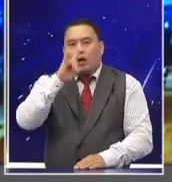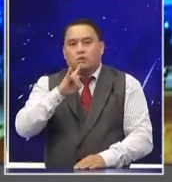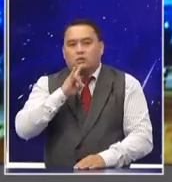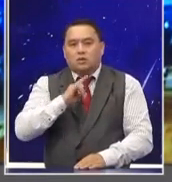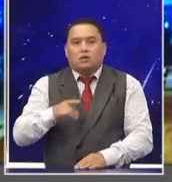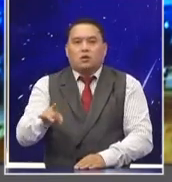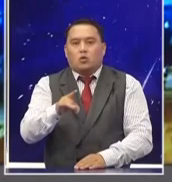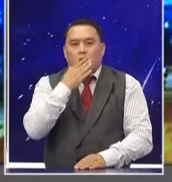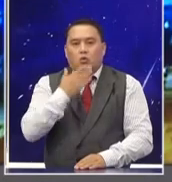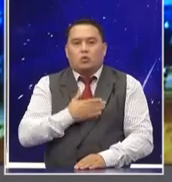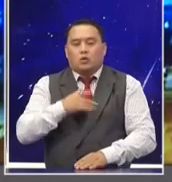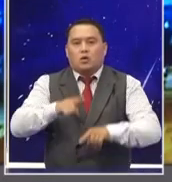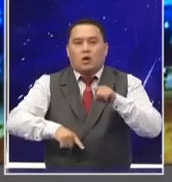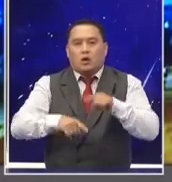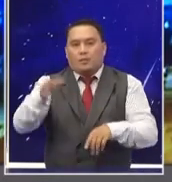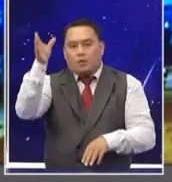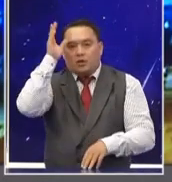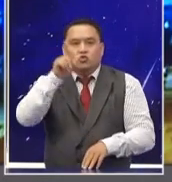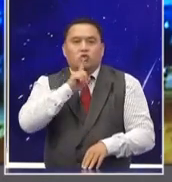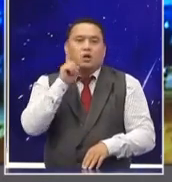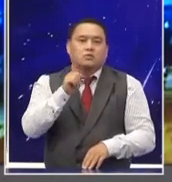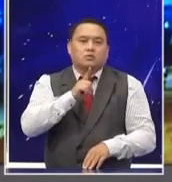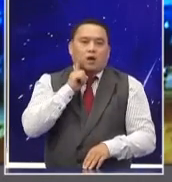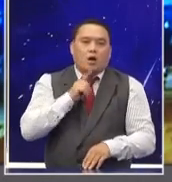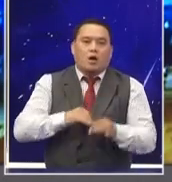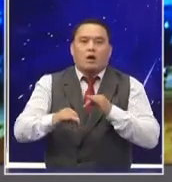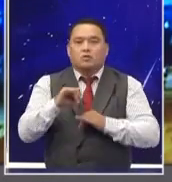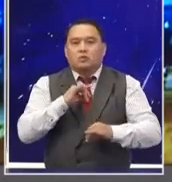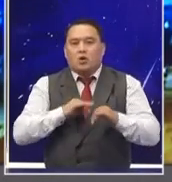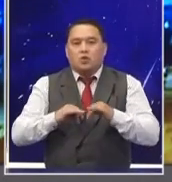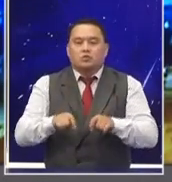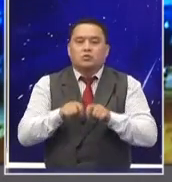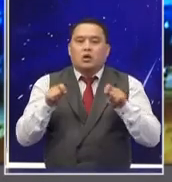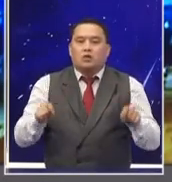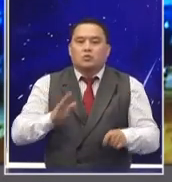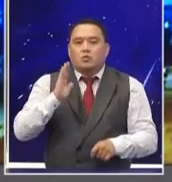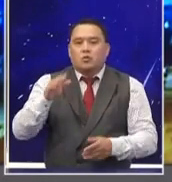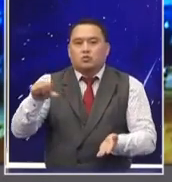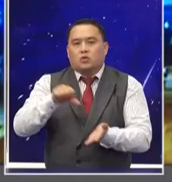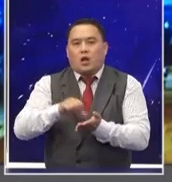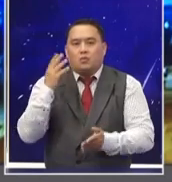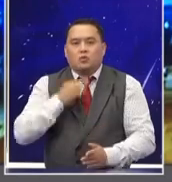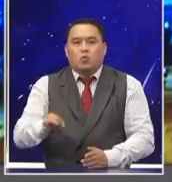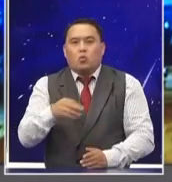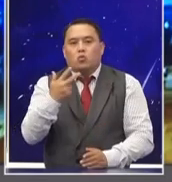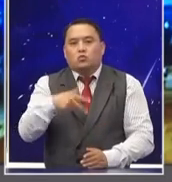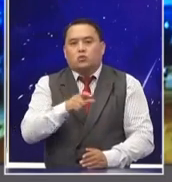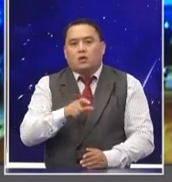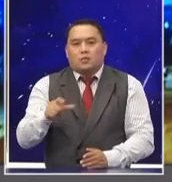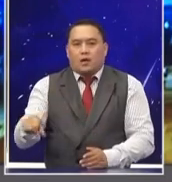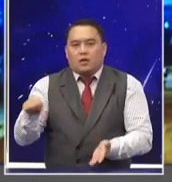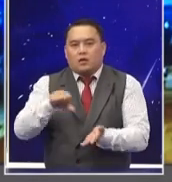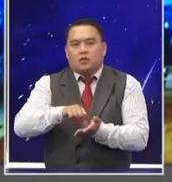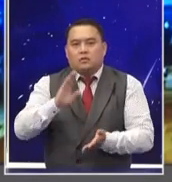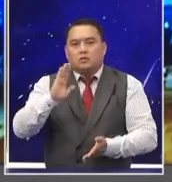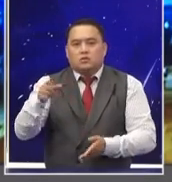Қазақстанның әр аймағынан патриот, іскер, білімді жас буын пікір алмасып ашық алаң құрады. Кезекті жиынға Жетісу өңірінен 30-ға жуық адам